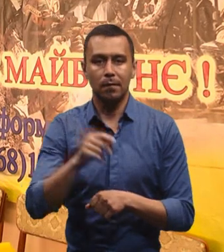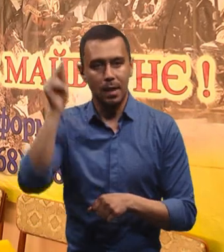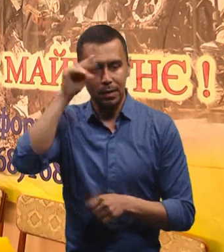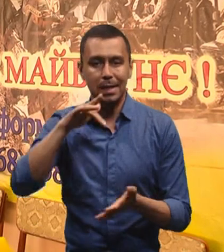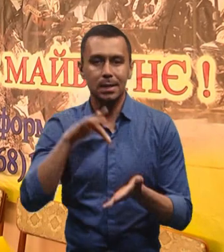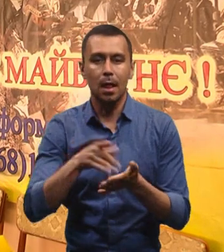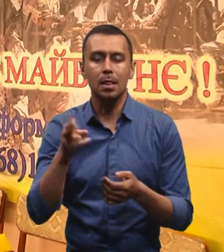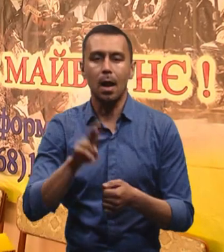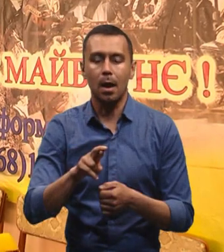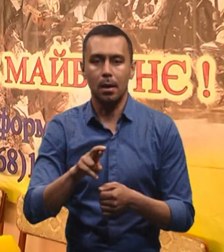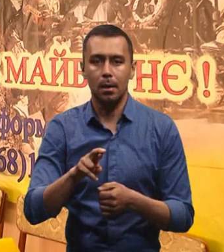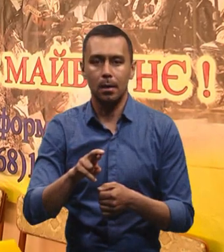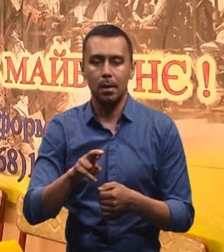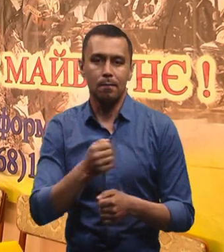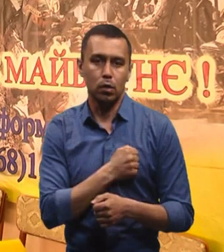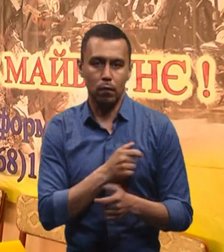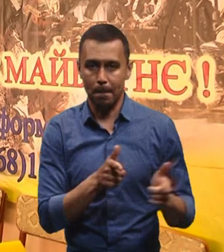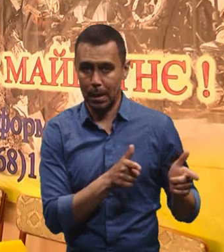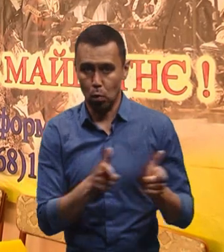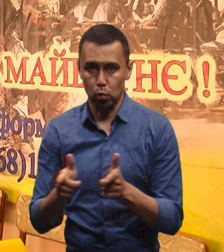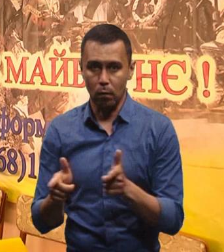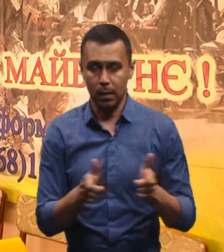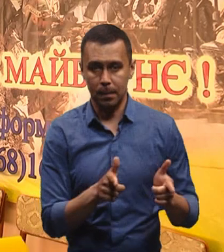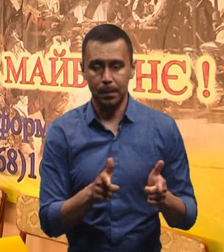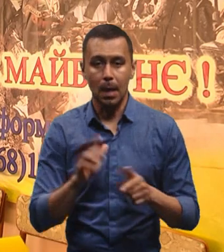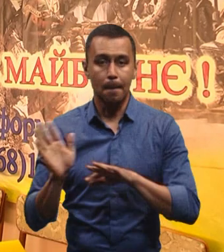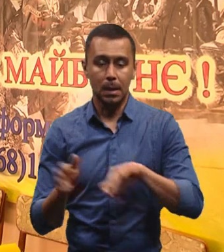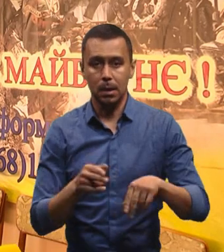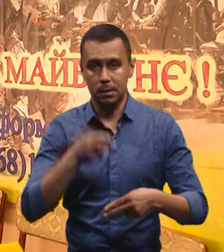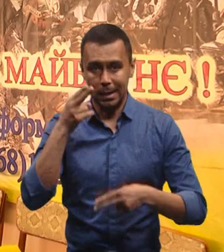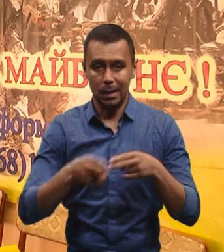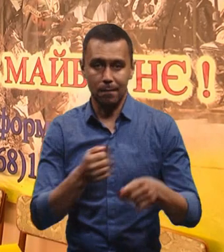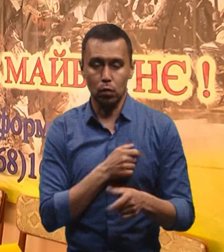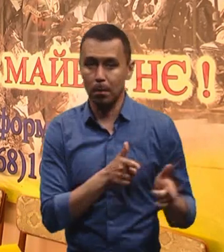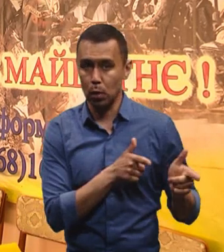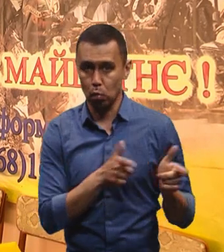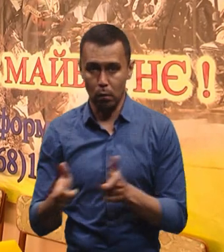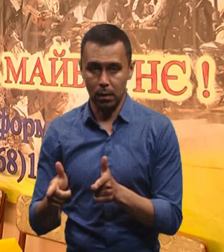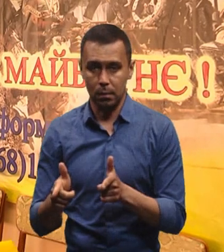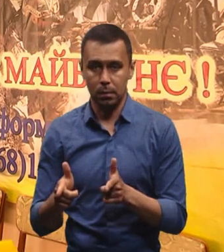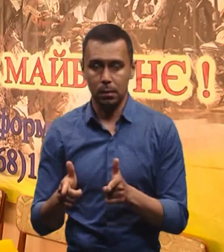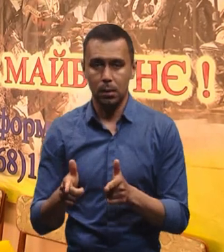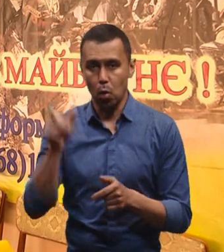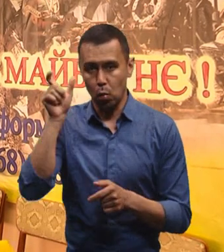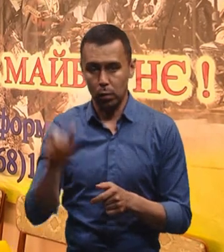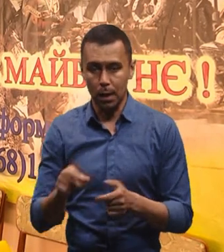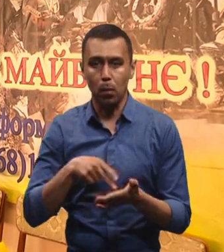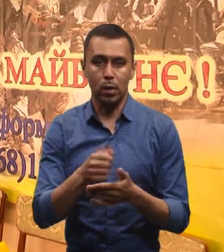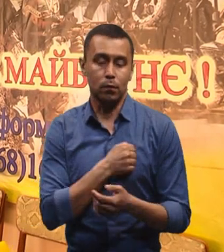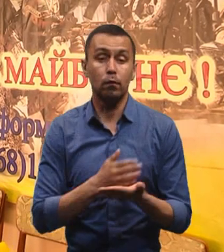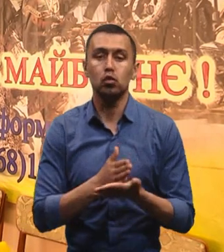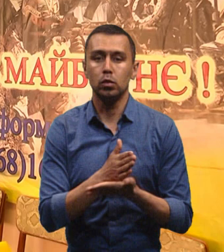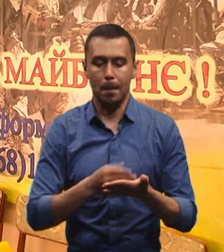центр для військової підготовки. Після проходження військової підготовки кандидат на проходження військової